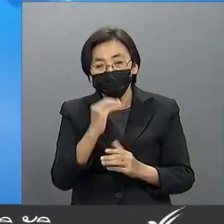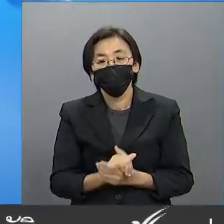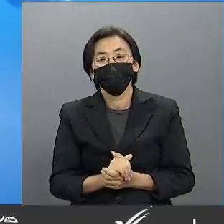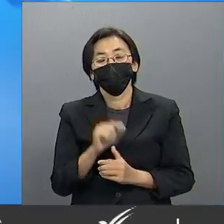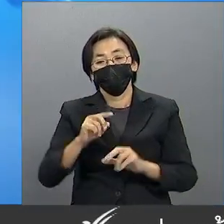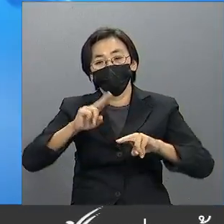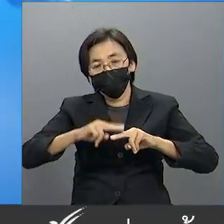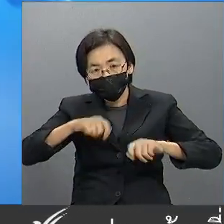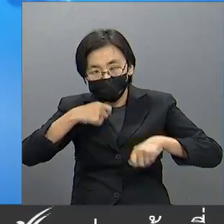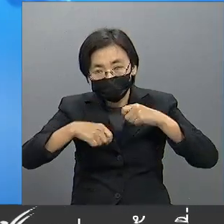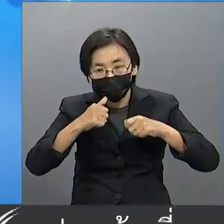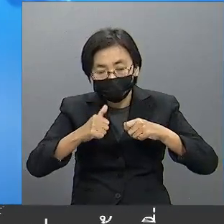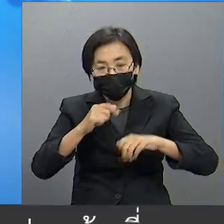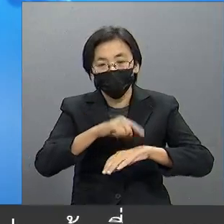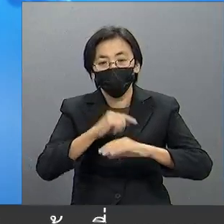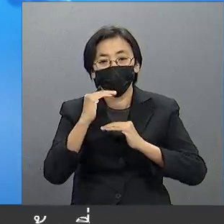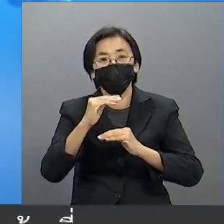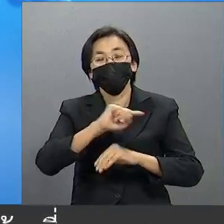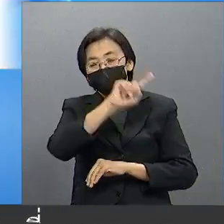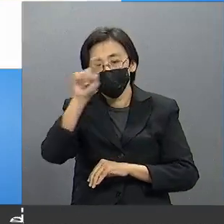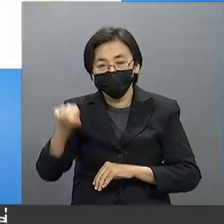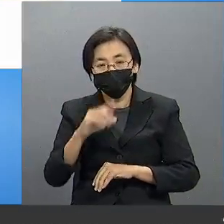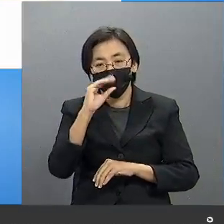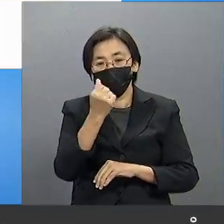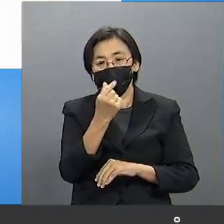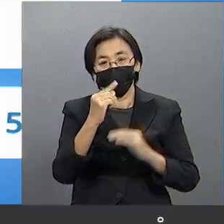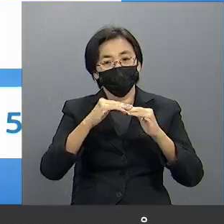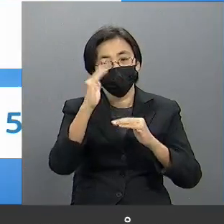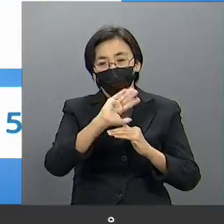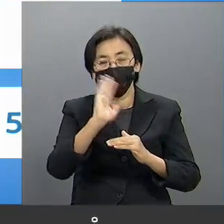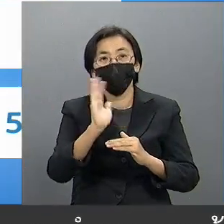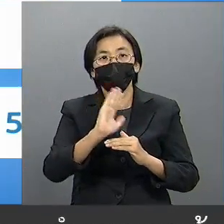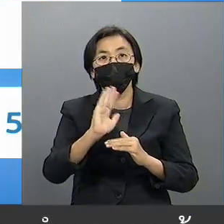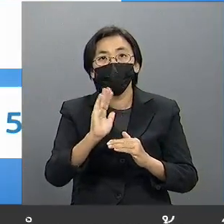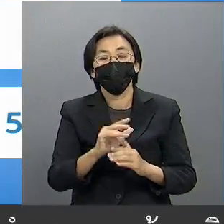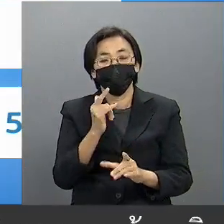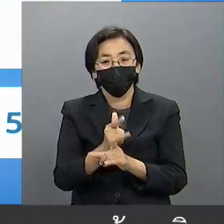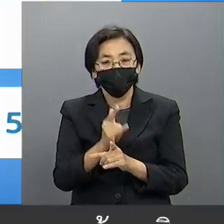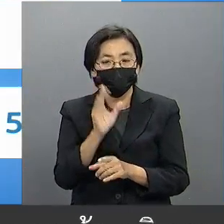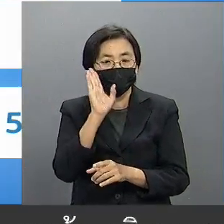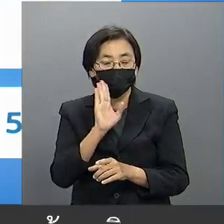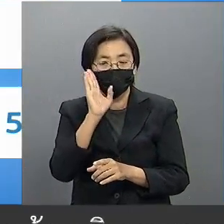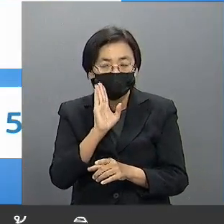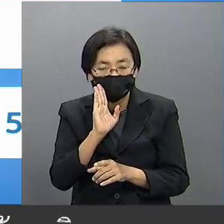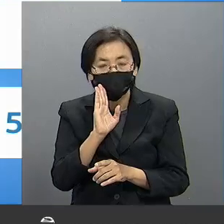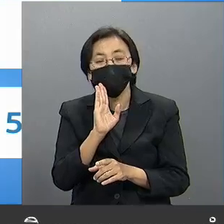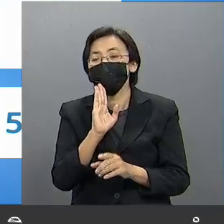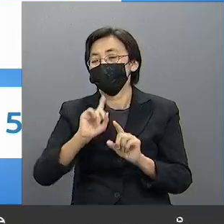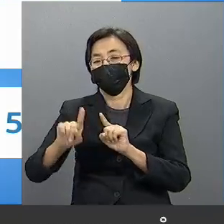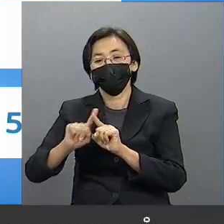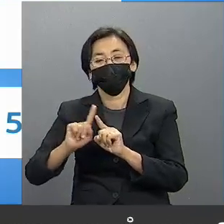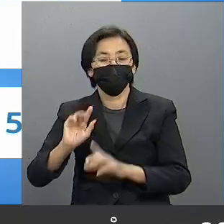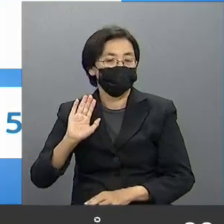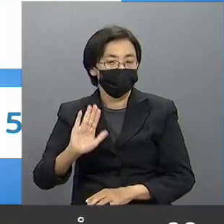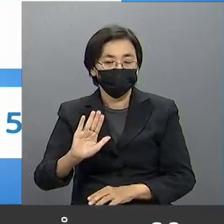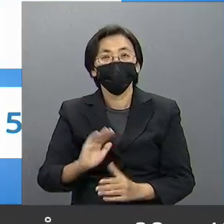ไม่เกิน 23:00นนะคะแต่ยังห้ามอยู่คือเรื่องของการบริโภคสุราหรือเครื่องดื่มที่มีแอลกอฮอล์ในร้านมีการ